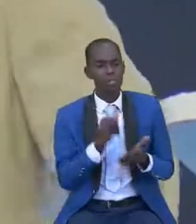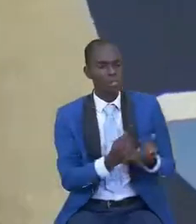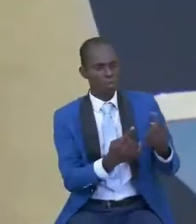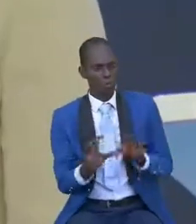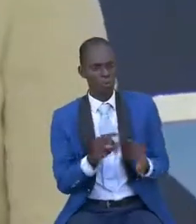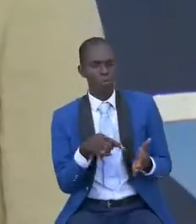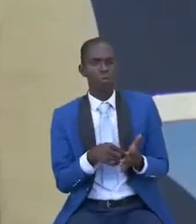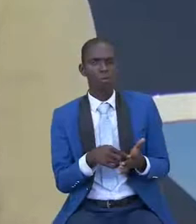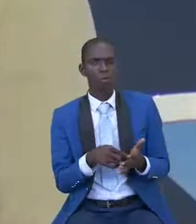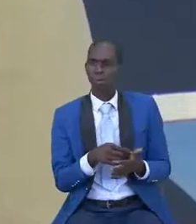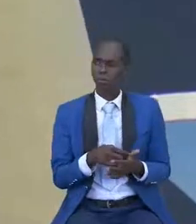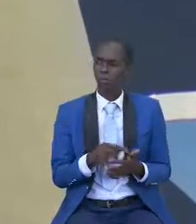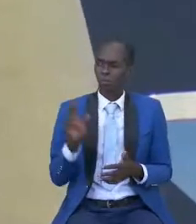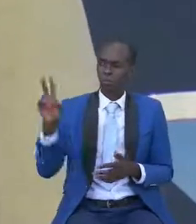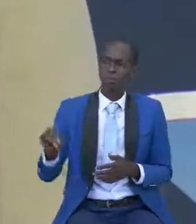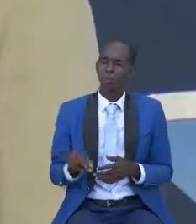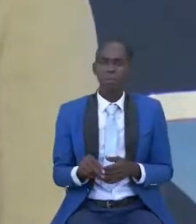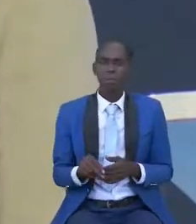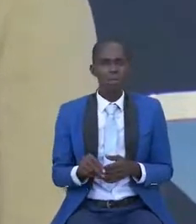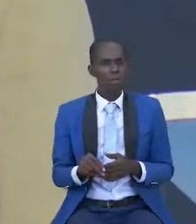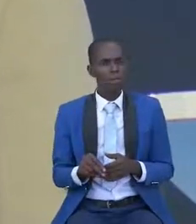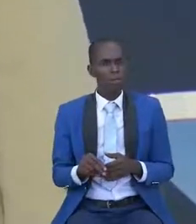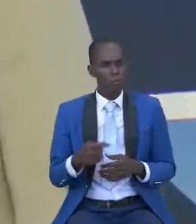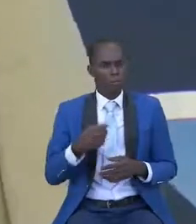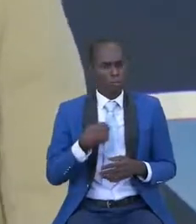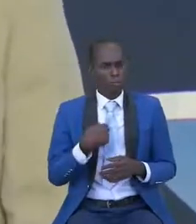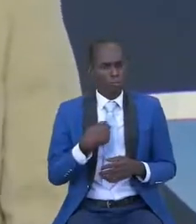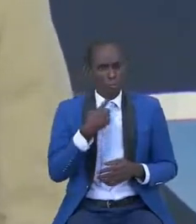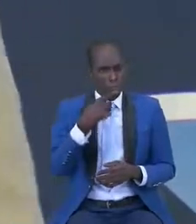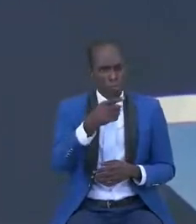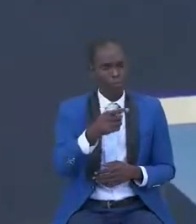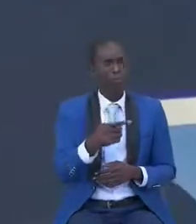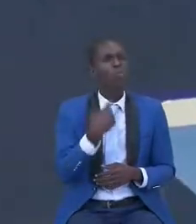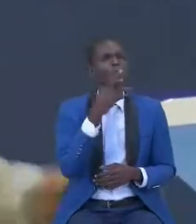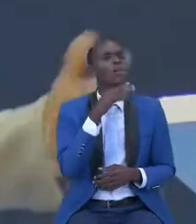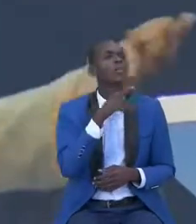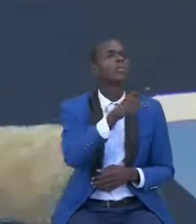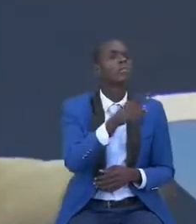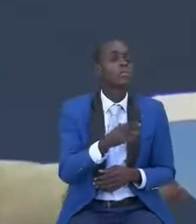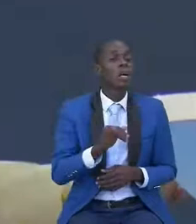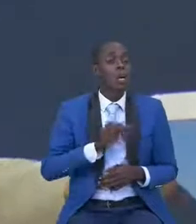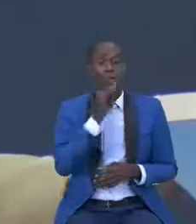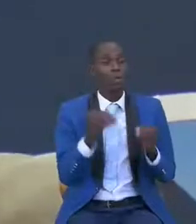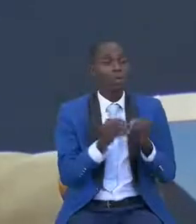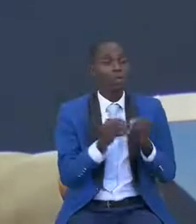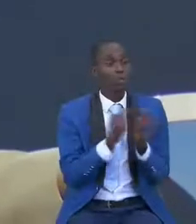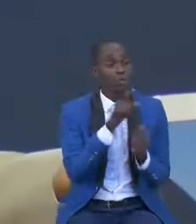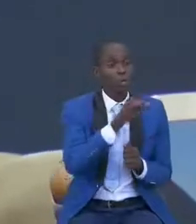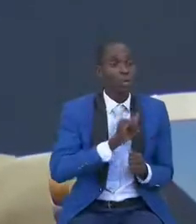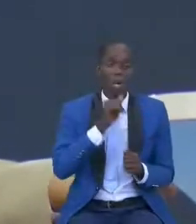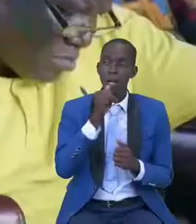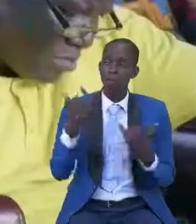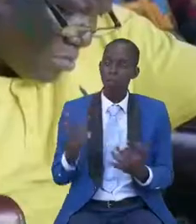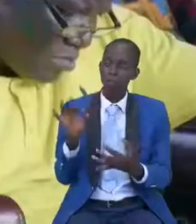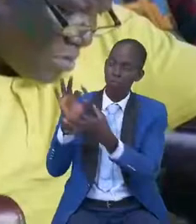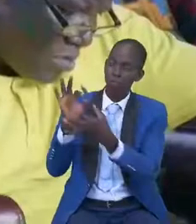Satan n'est pas intelligent. Il ne sait pas qui t'a dit à perdre. Il dit, fais ça. Tu dis non. C'est moi qui te le dis.